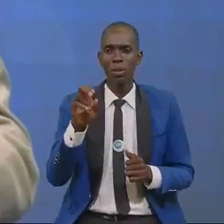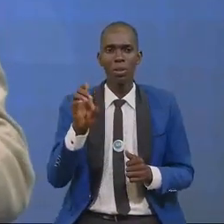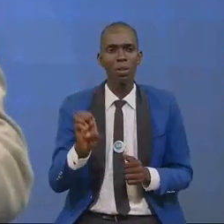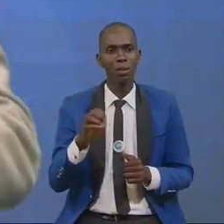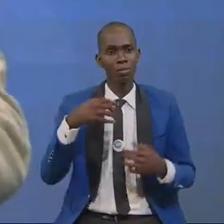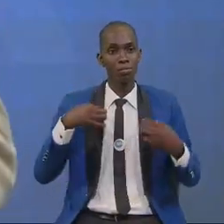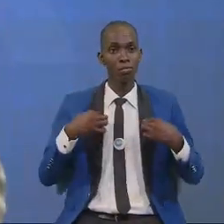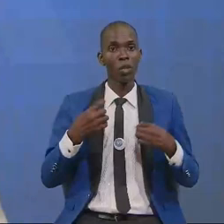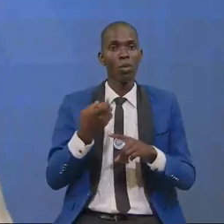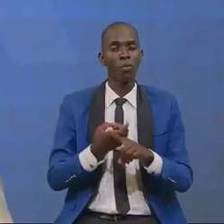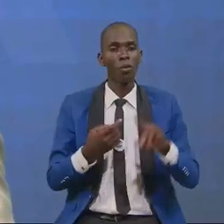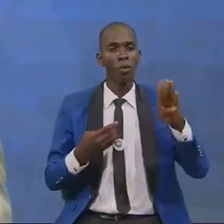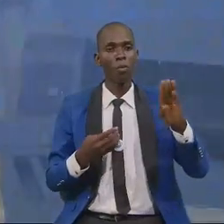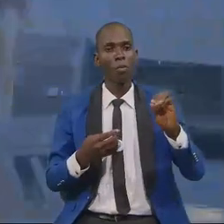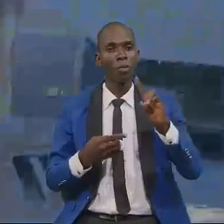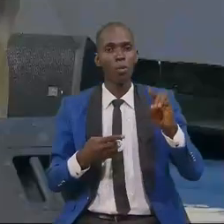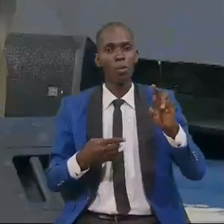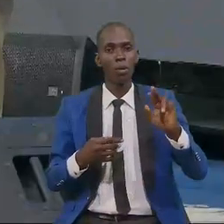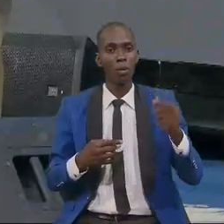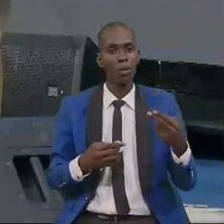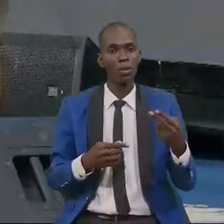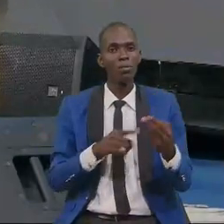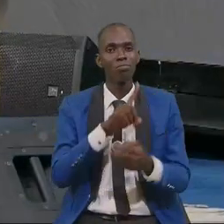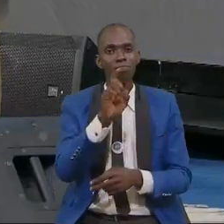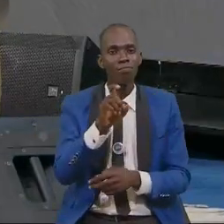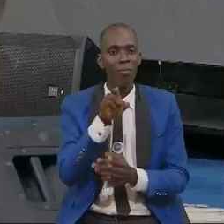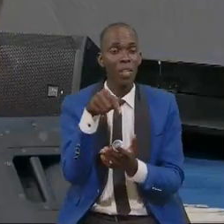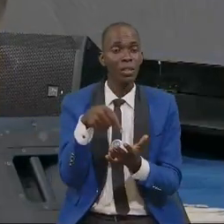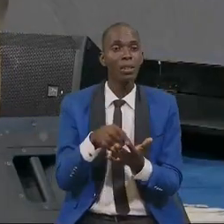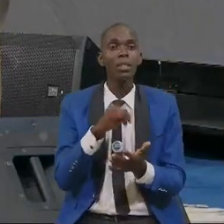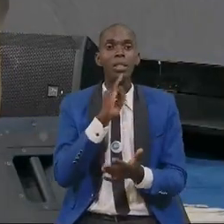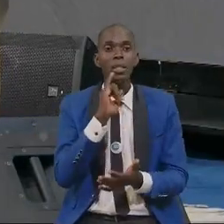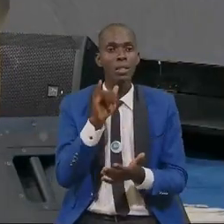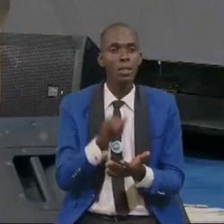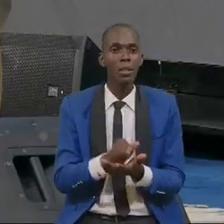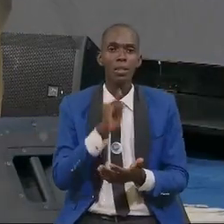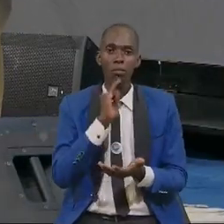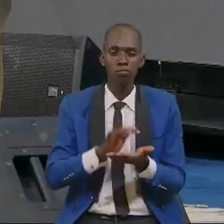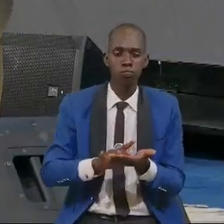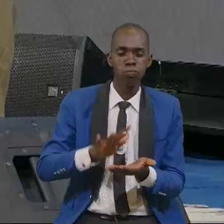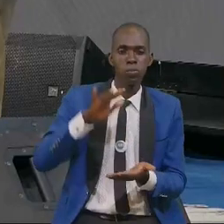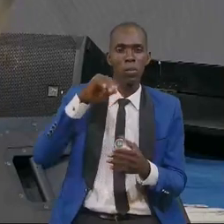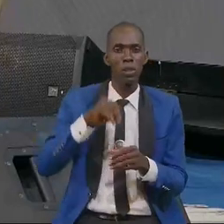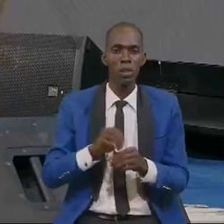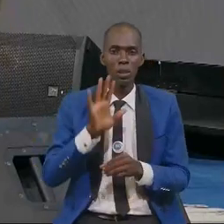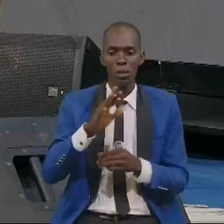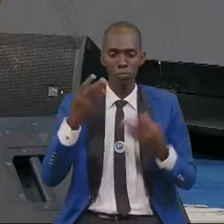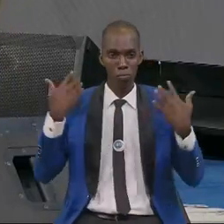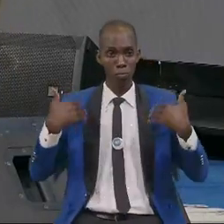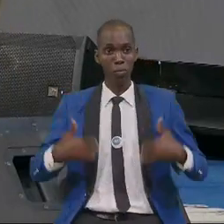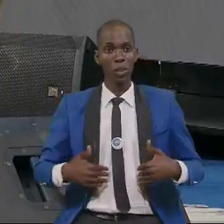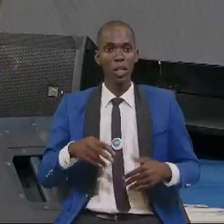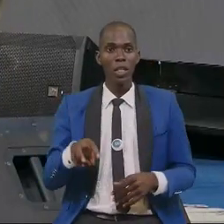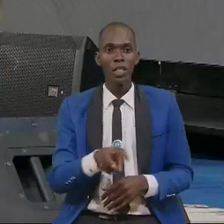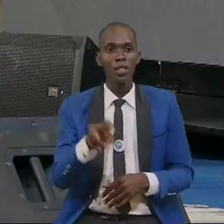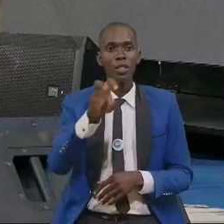qu'ils se sont trois Isaïe 63 qui est celui ce qui vient dedans de Bostra en vêtement rouge en habit